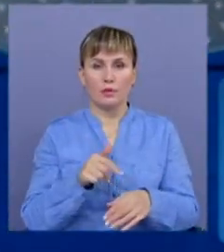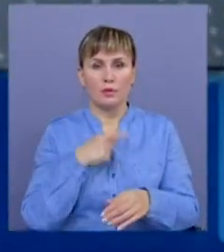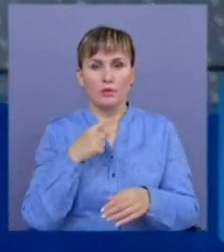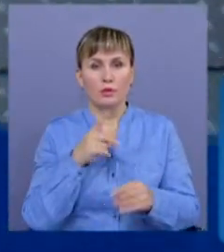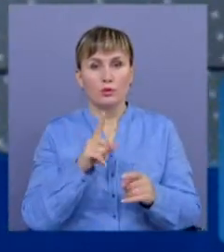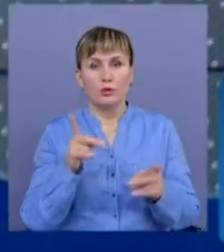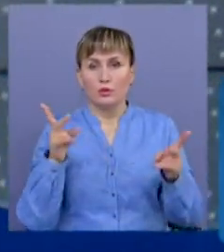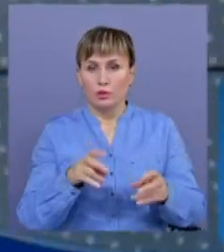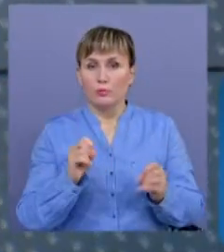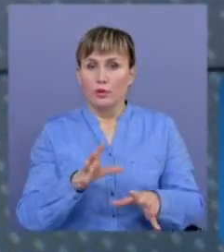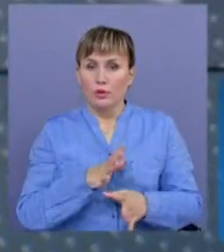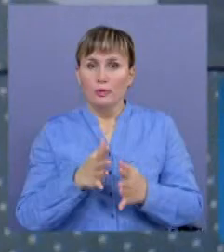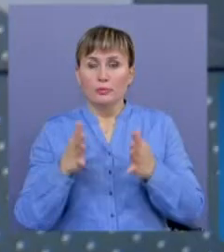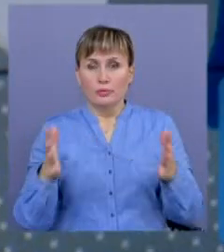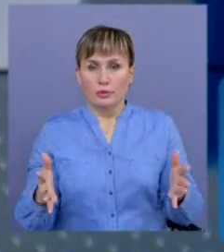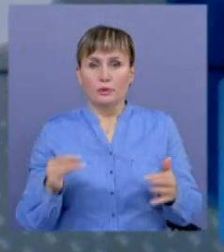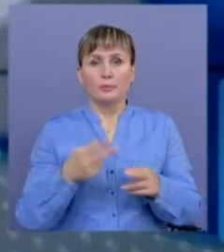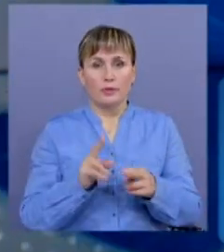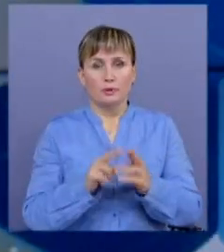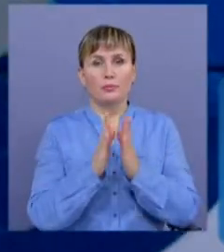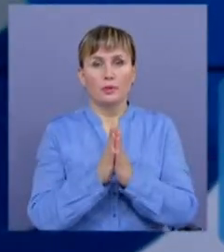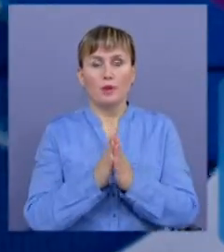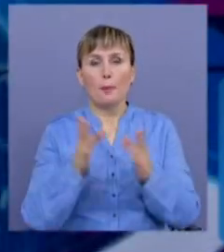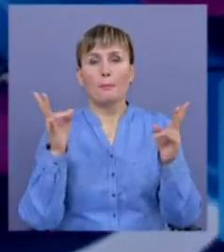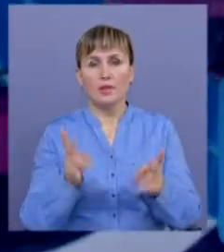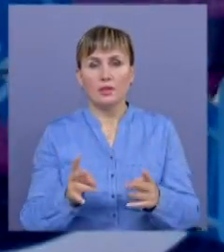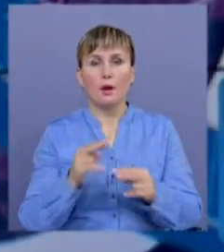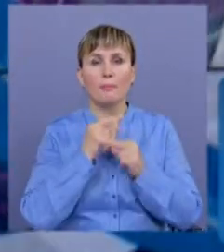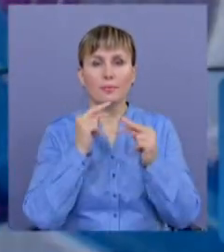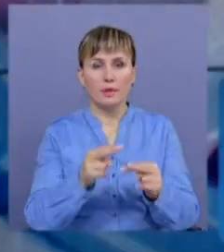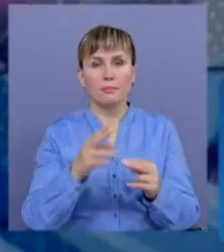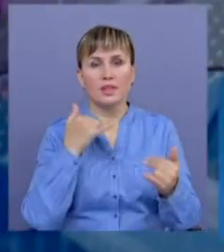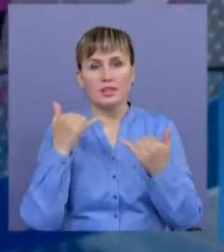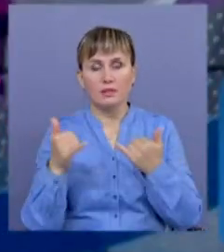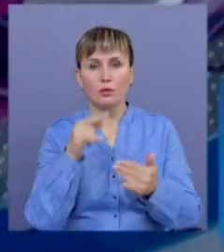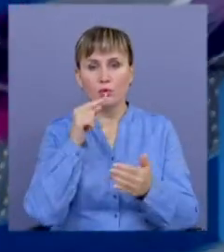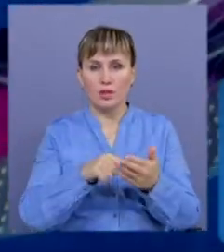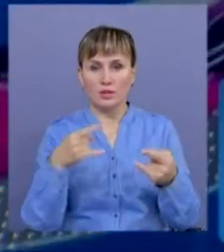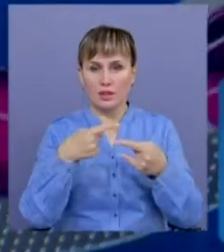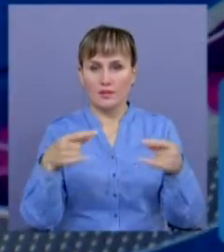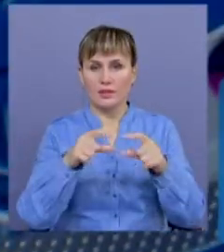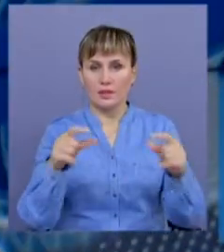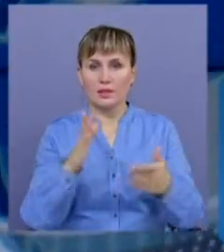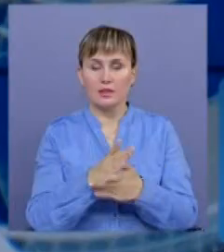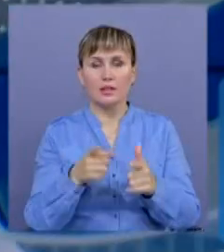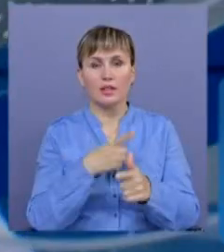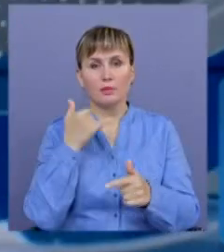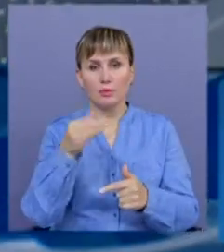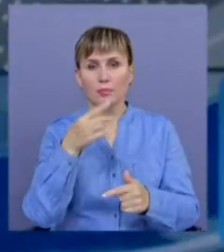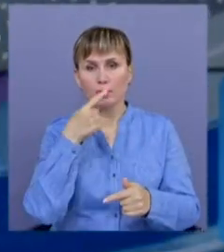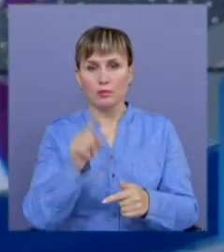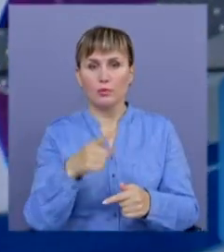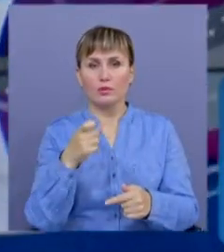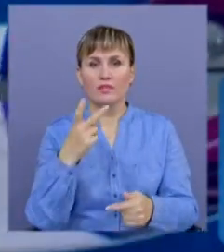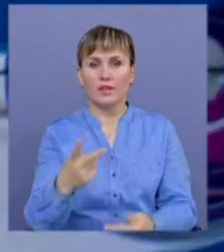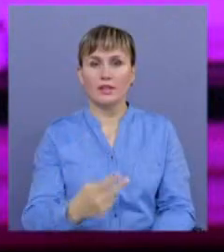что жертв может быть больше. Поэтому просят пострадавших обращаться по телефонам, указанным на экране, или позвонить по номеру